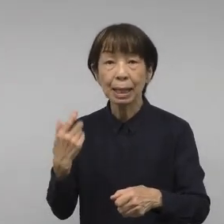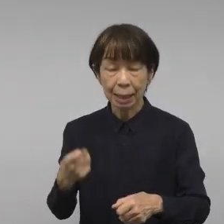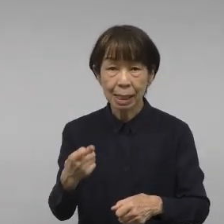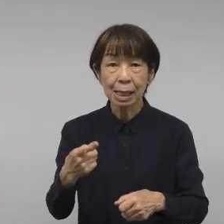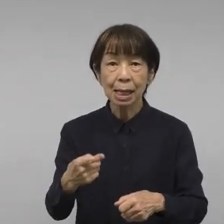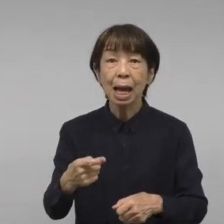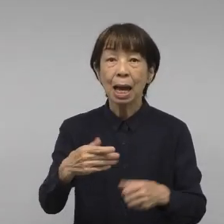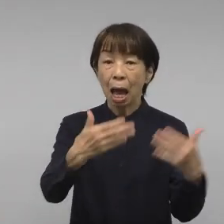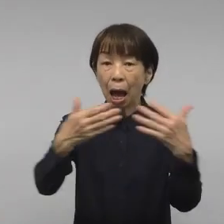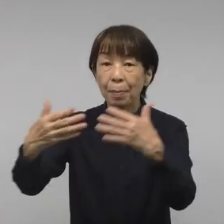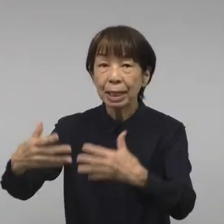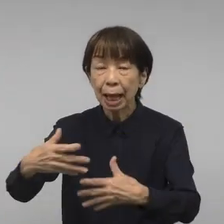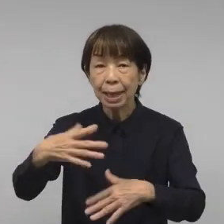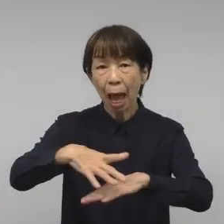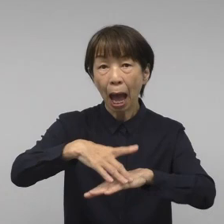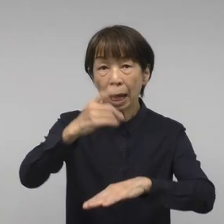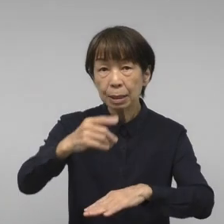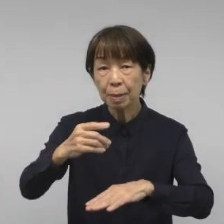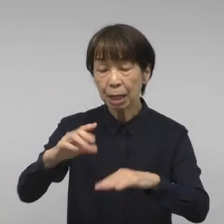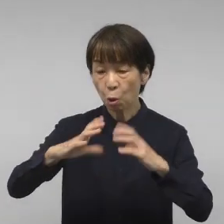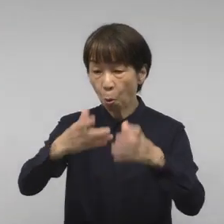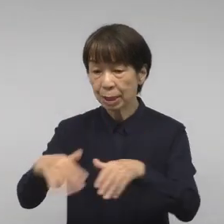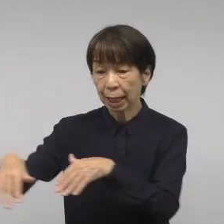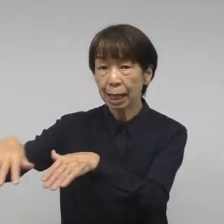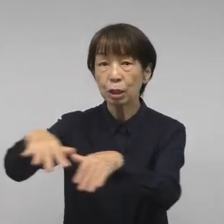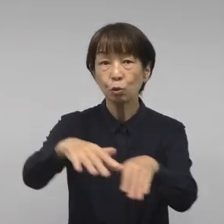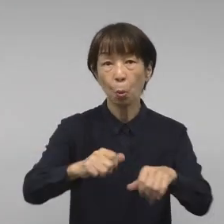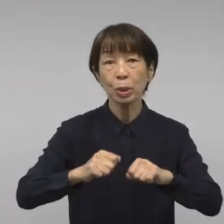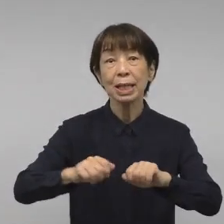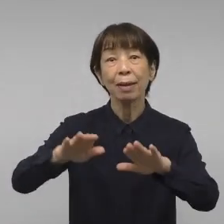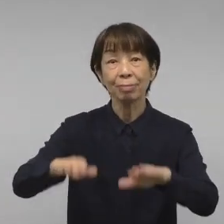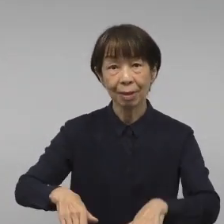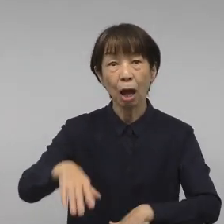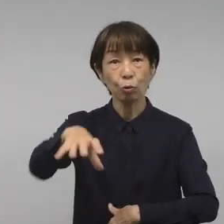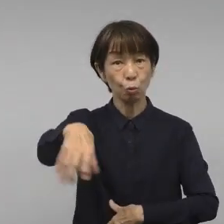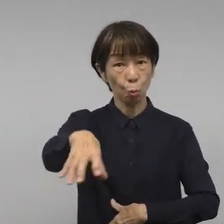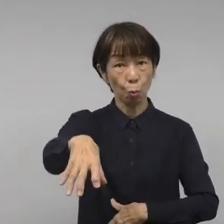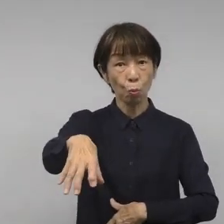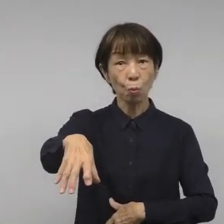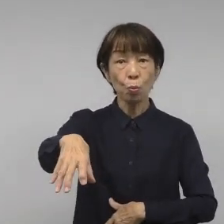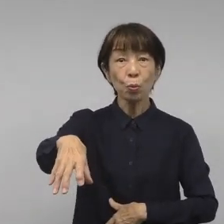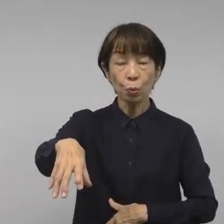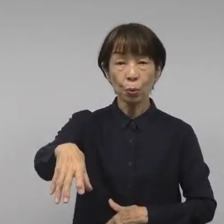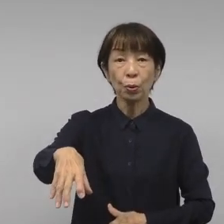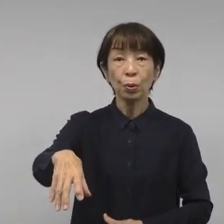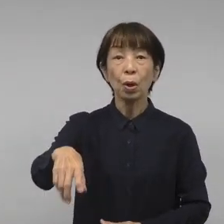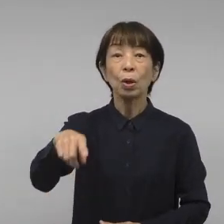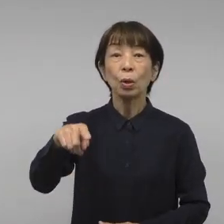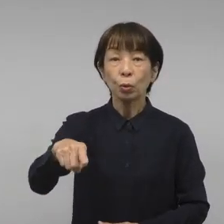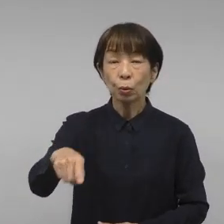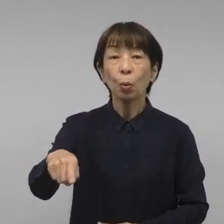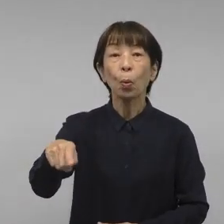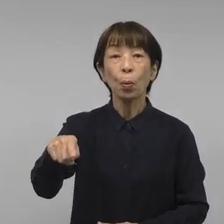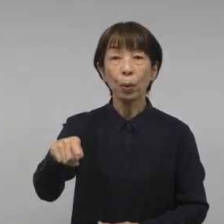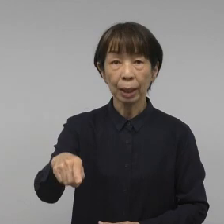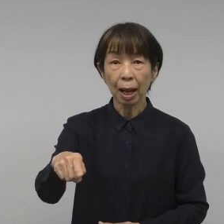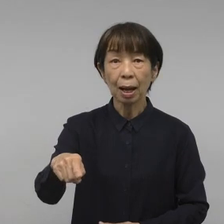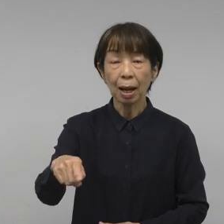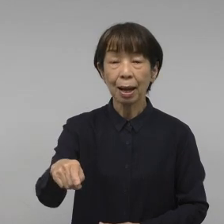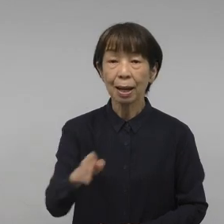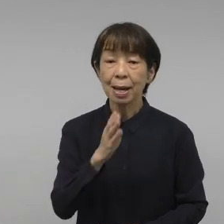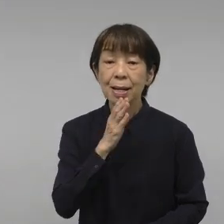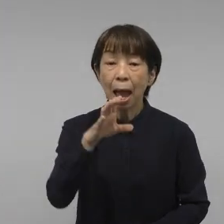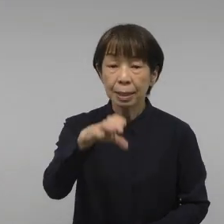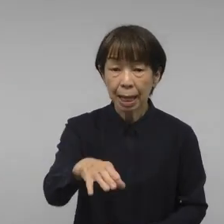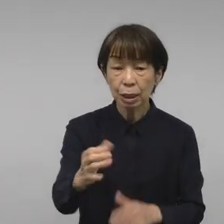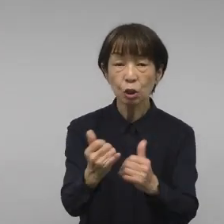では初の世界陸上をやったというふうなことでありまして、このフィールド自体なかなか現地の人